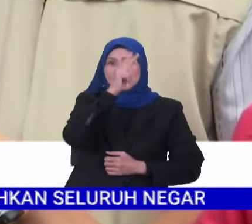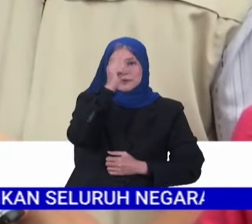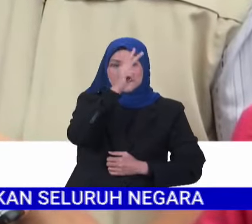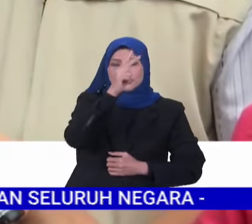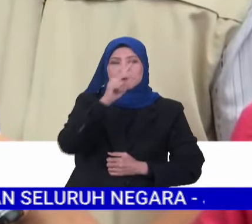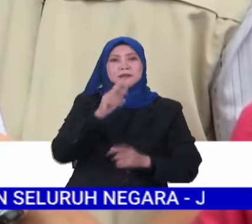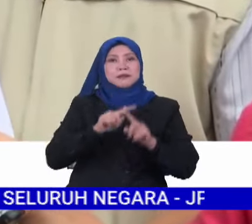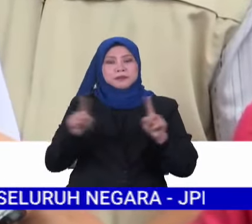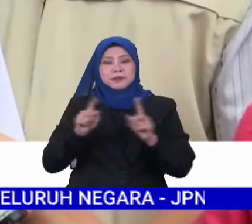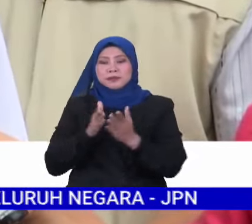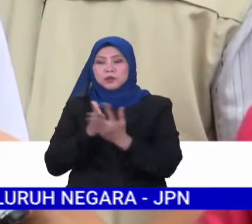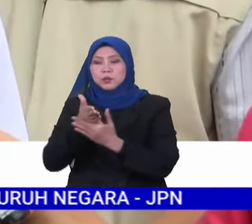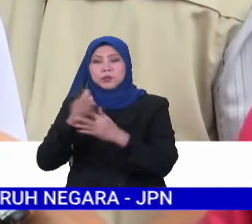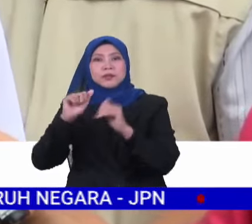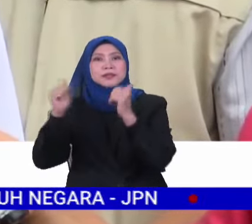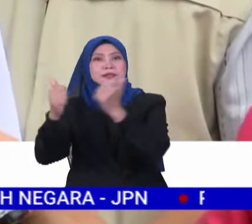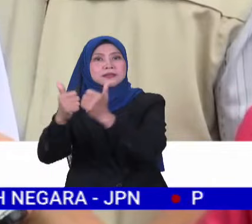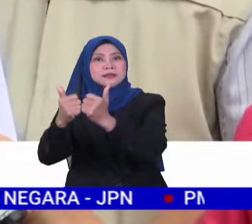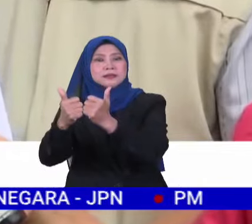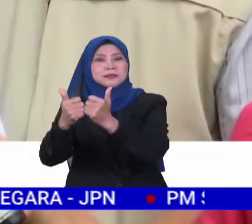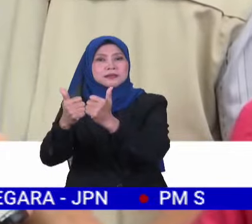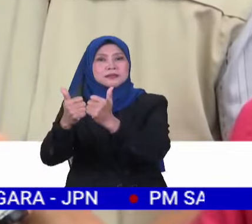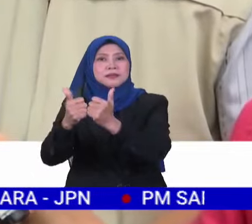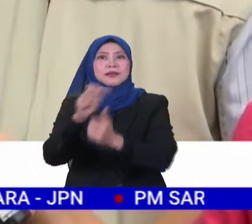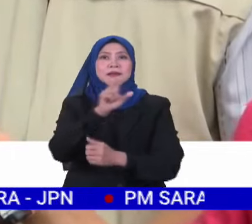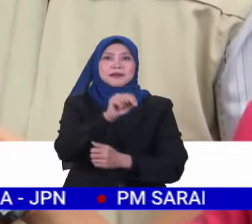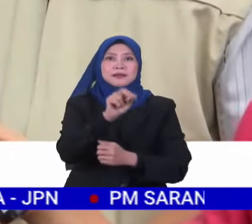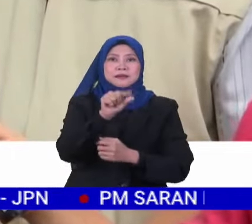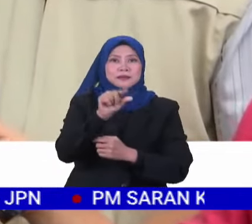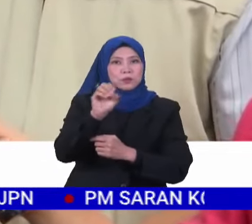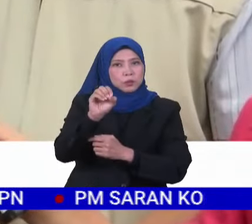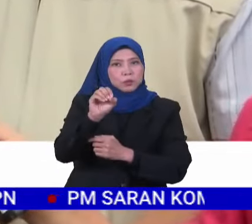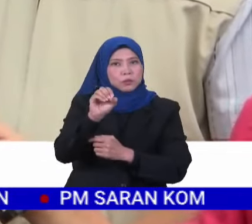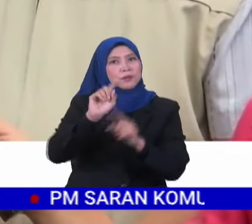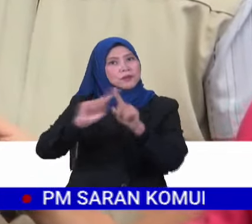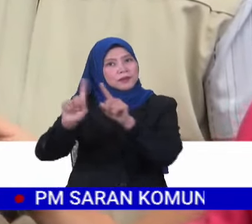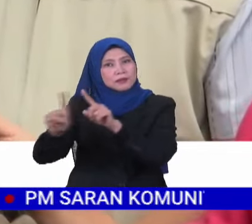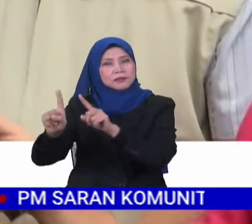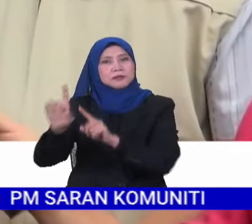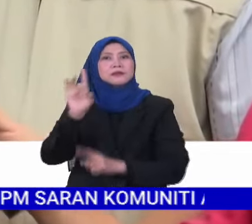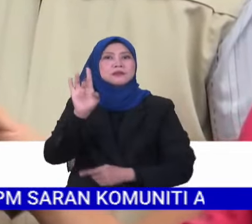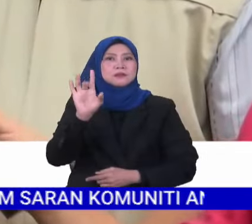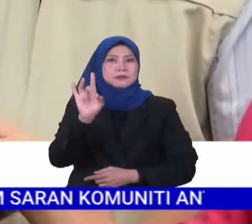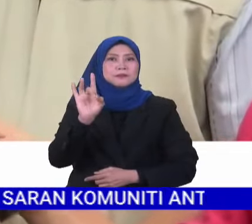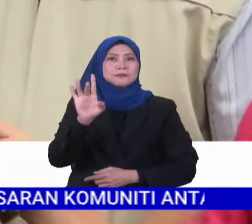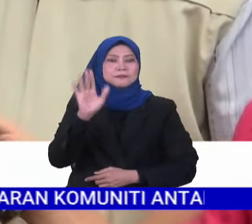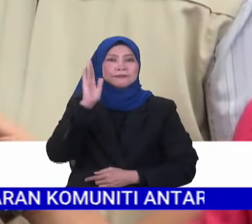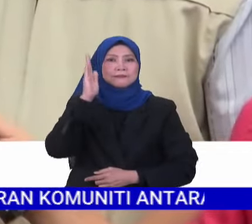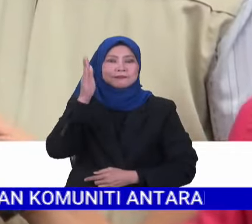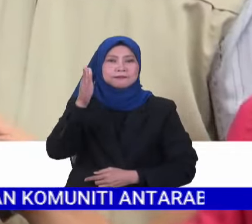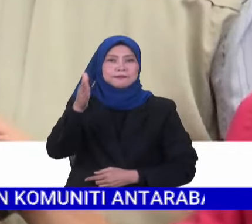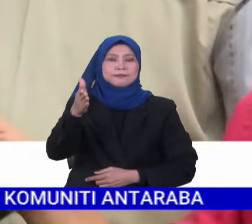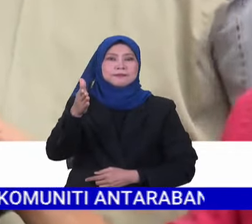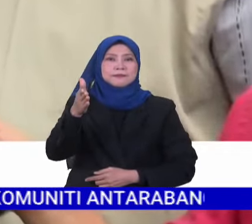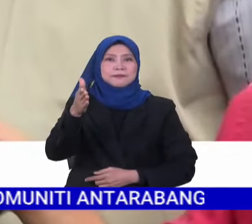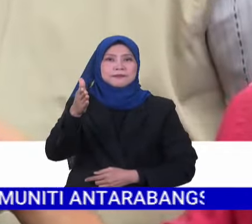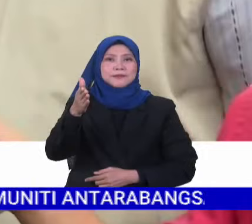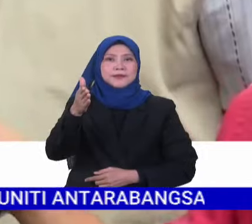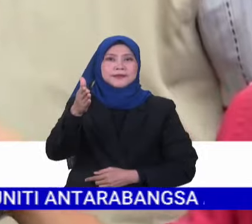tapi melalui agency melalui Njo dan sebagainya Insyaallah akan nah